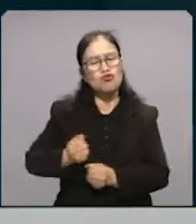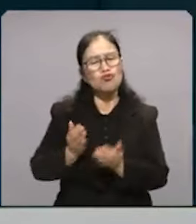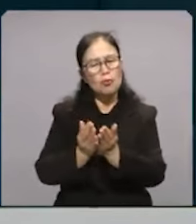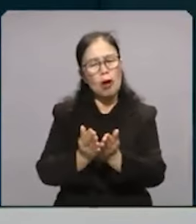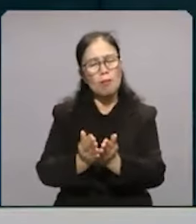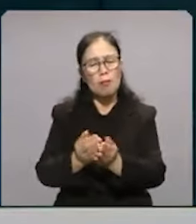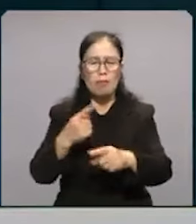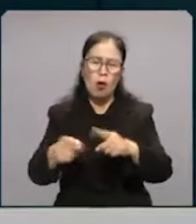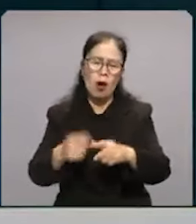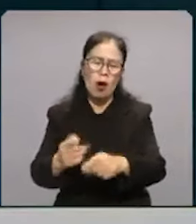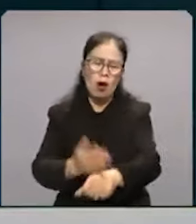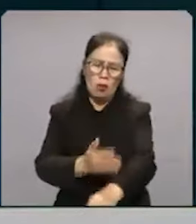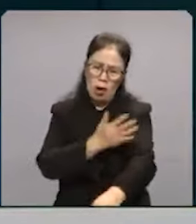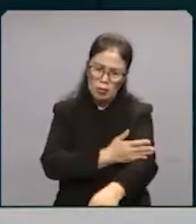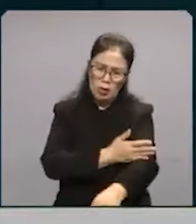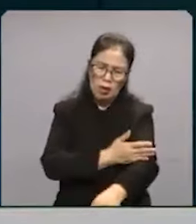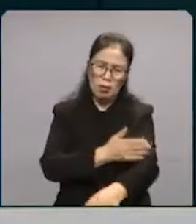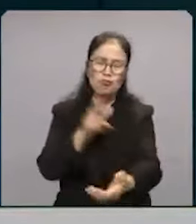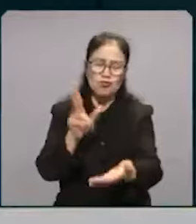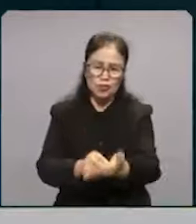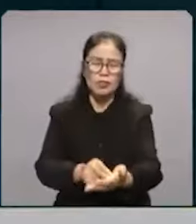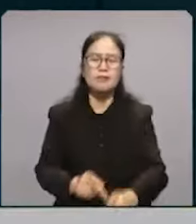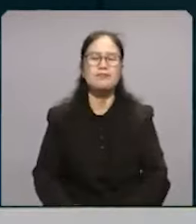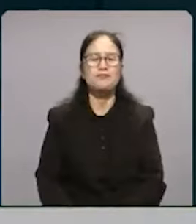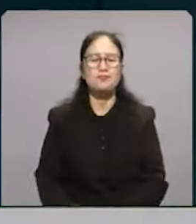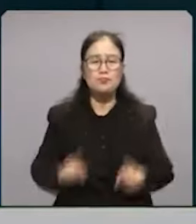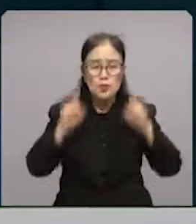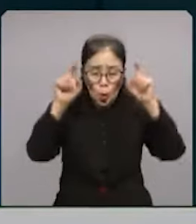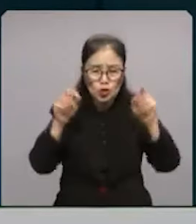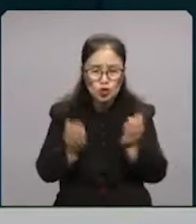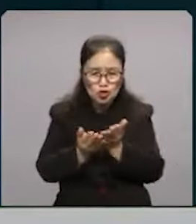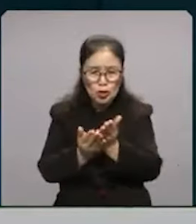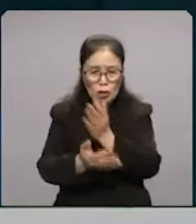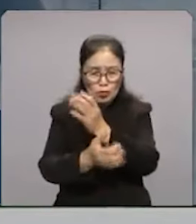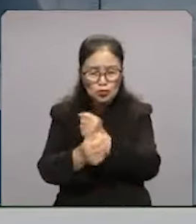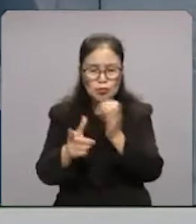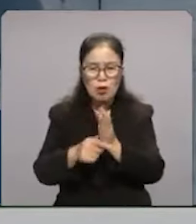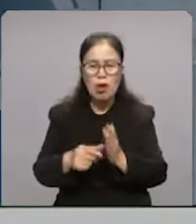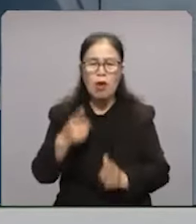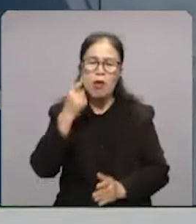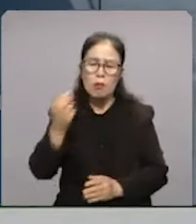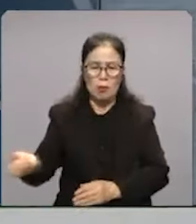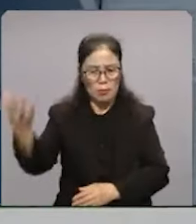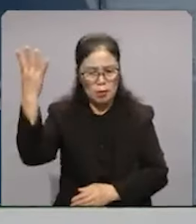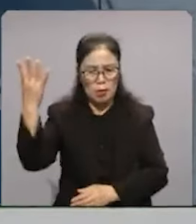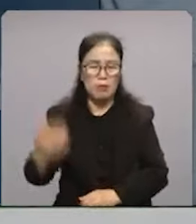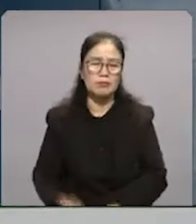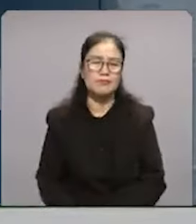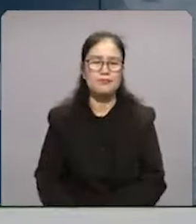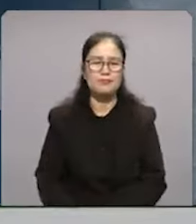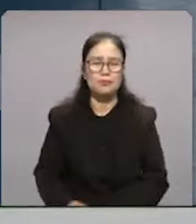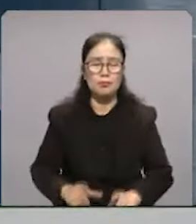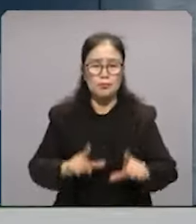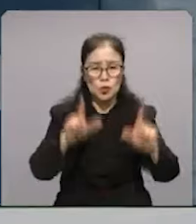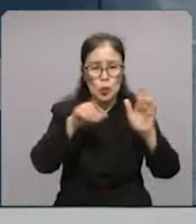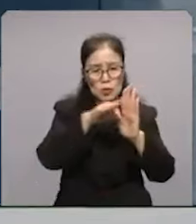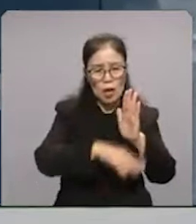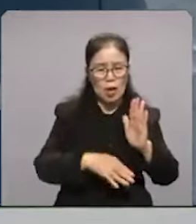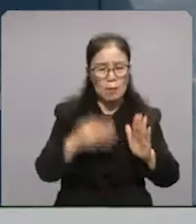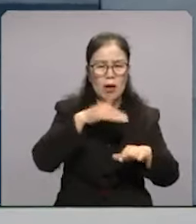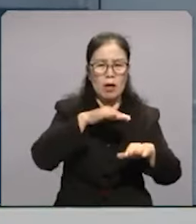과대평가에 도취된 게 아니냐는 우려가 큽니다. 호주 호위함 수전에서는 일본에게도 완패했는데 동남아식 가성비